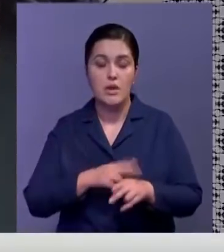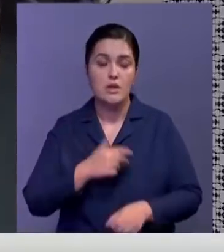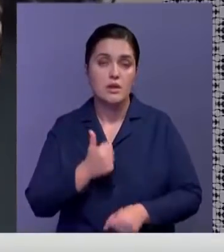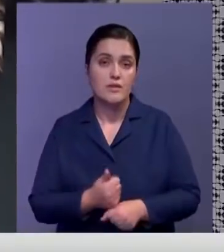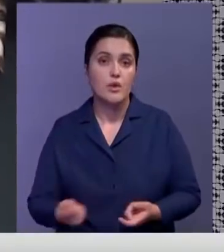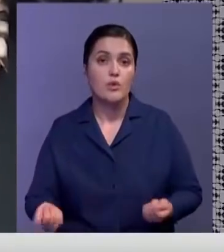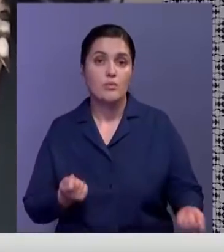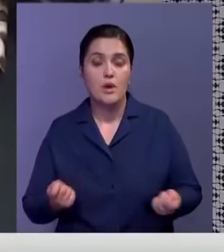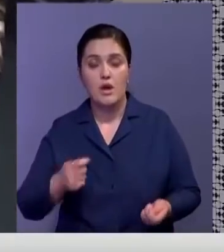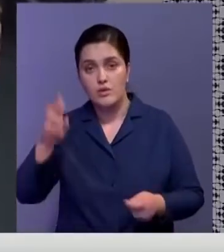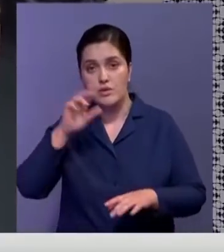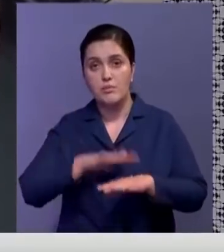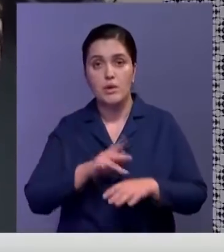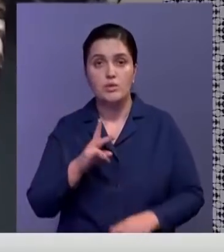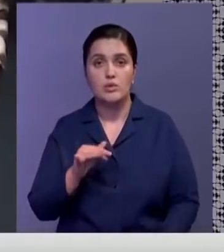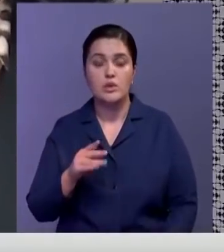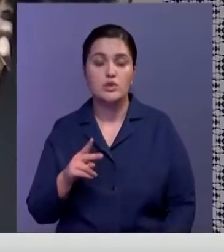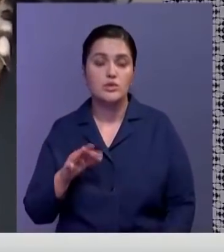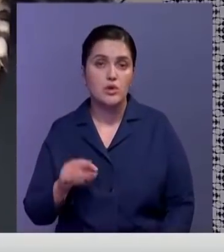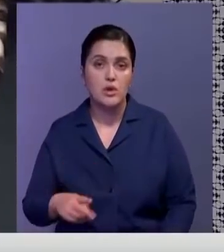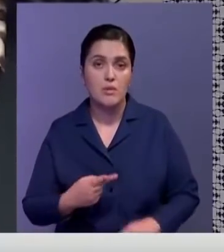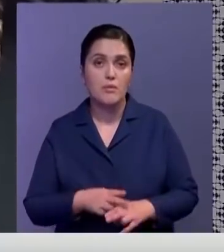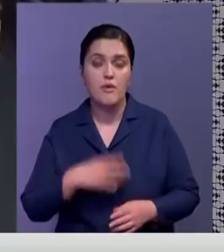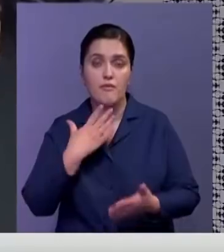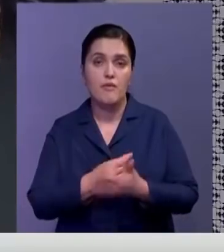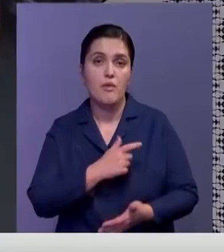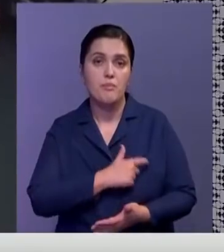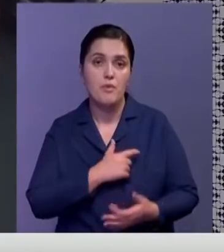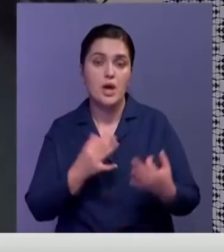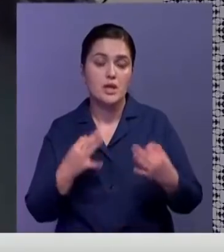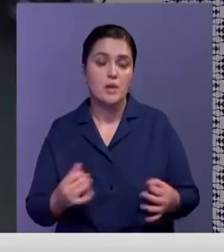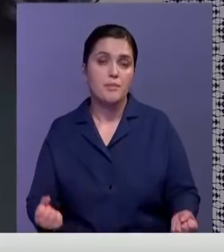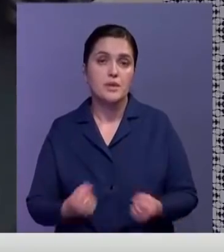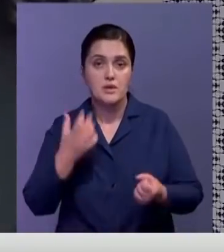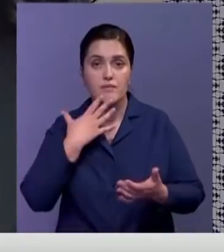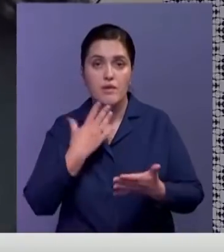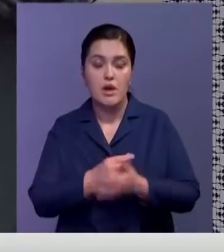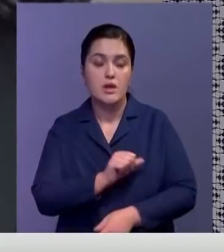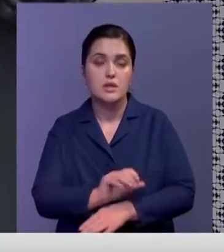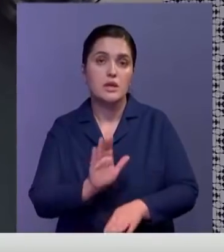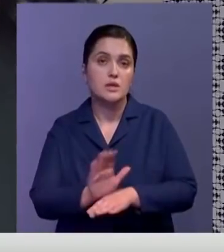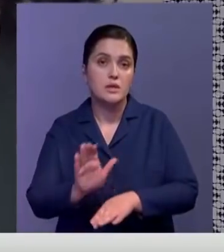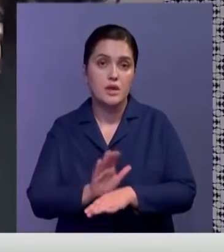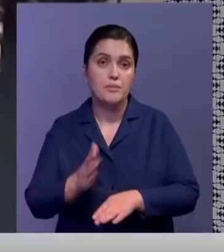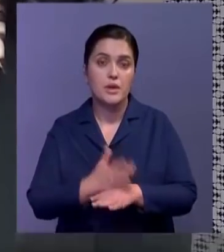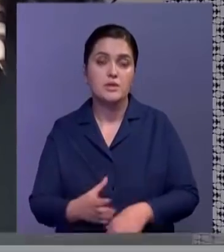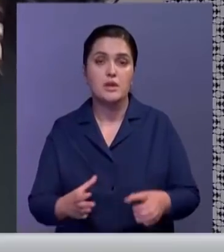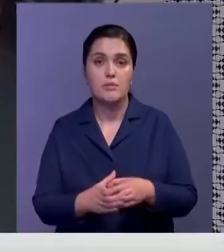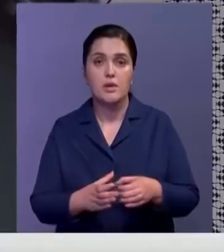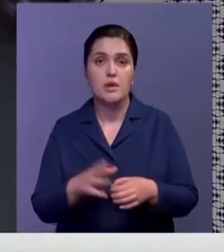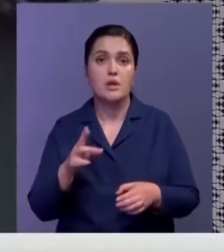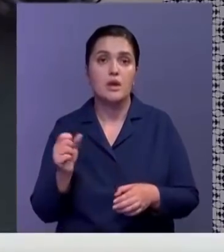оператором государственной программы «Нурлы Жол» и в рамках своего мандата поддерживает отечественных экспортеров, в частности, компанию